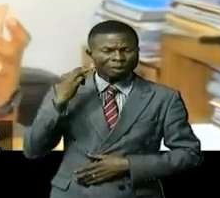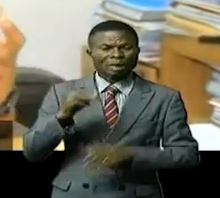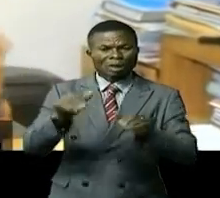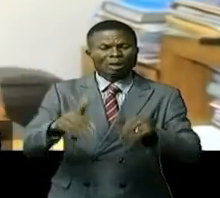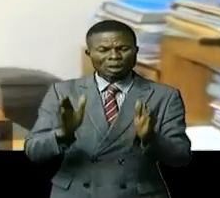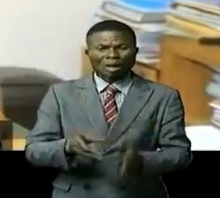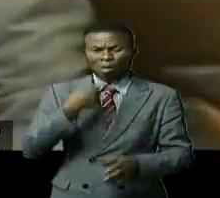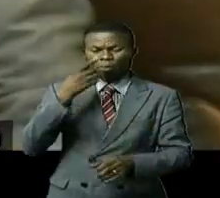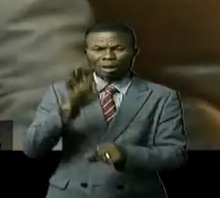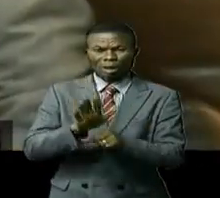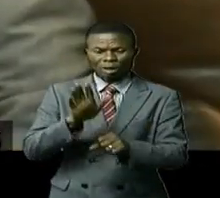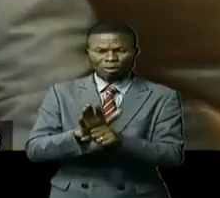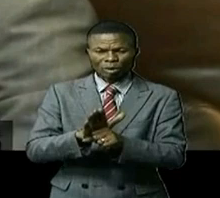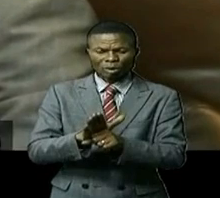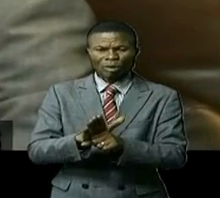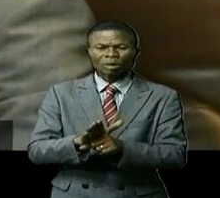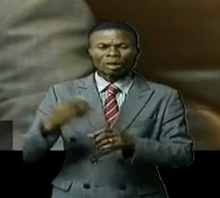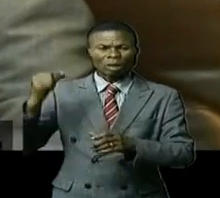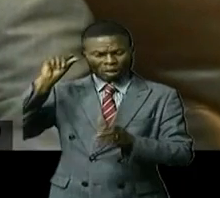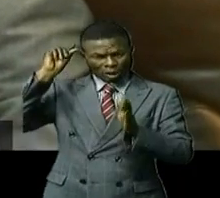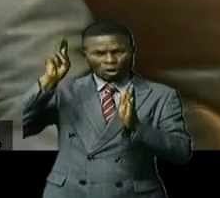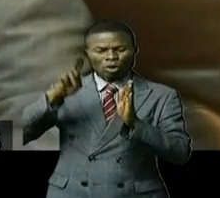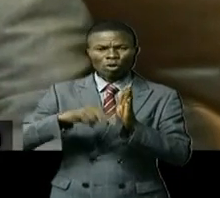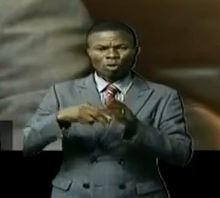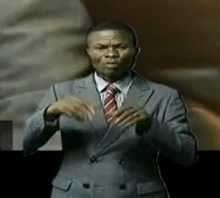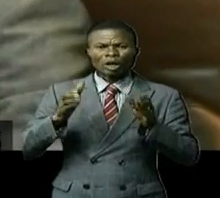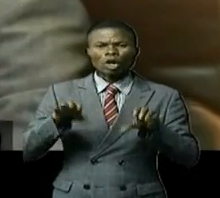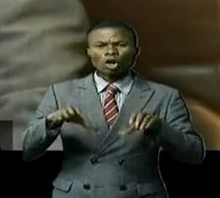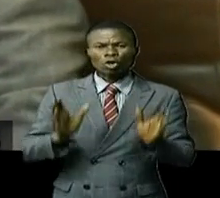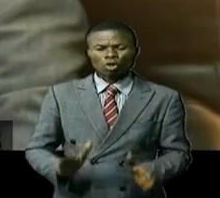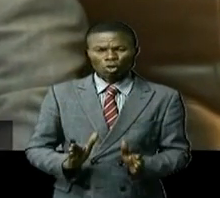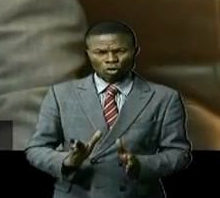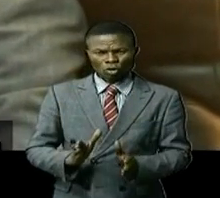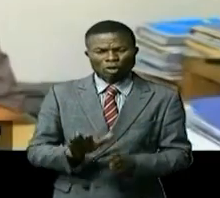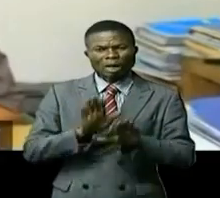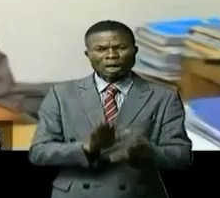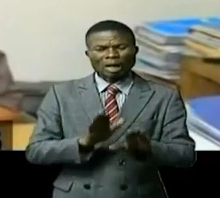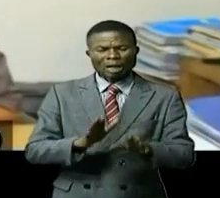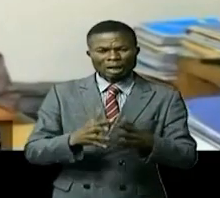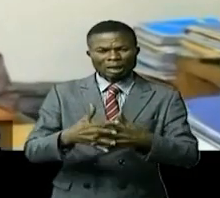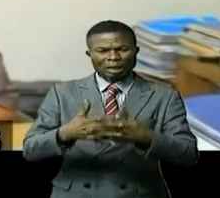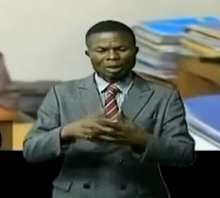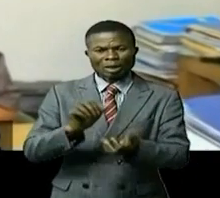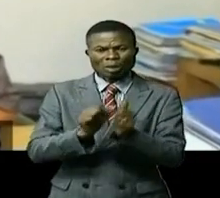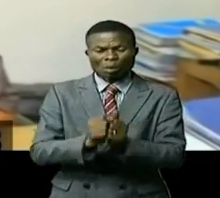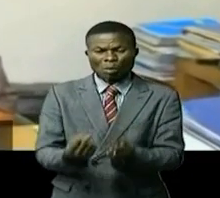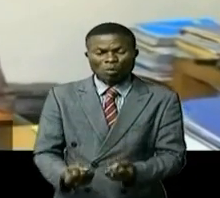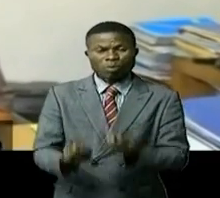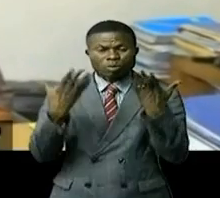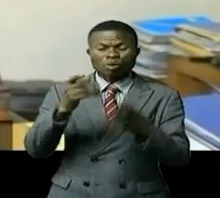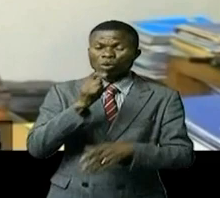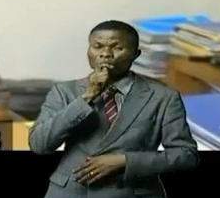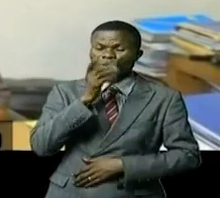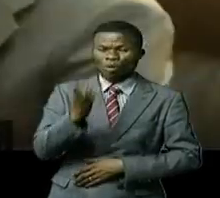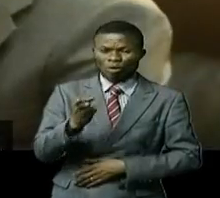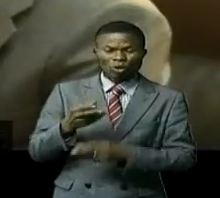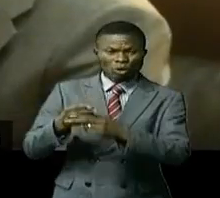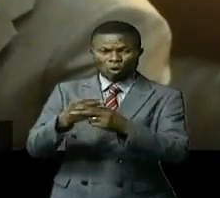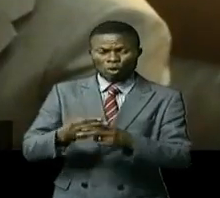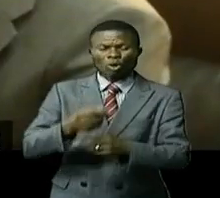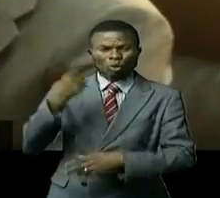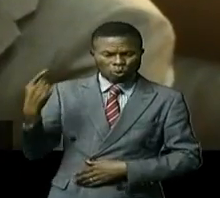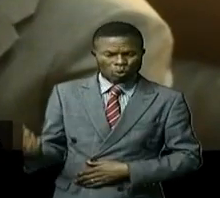insisté sur l'apport que le gouvernement congolais attend de partenaires sur le volcan Nyiragongo, à savoir sa surveillance